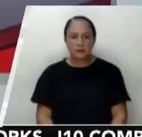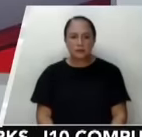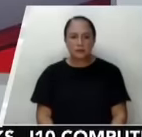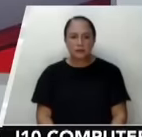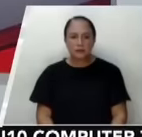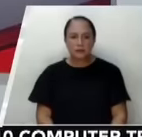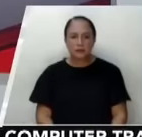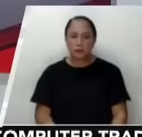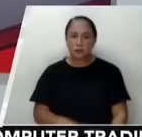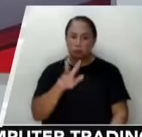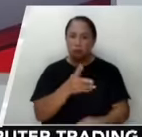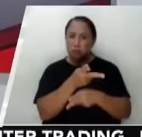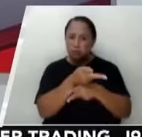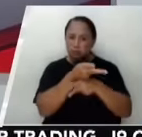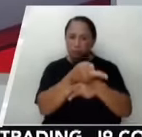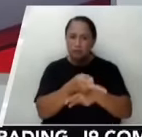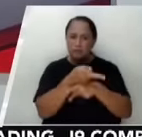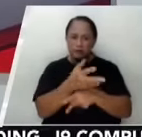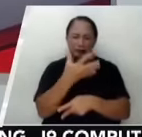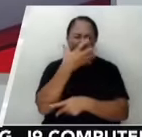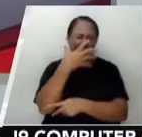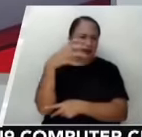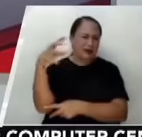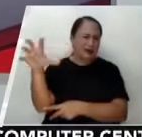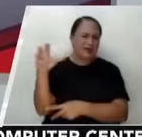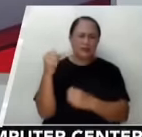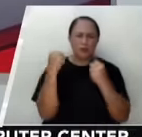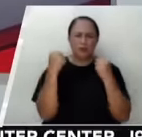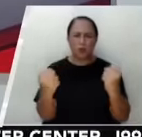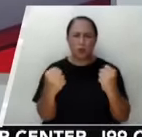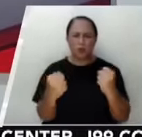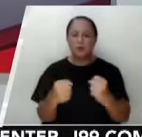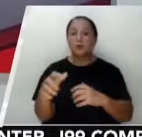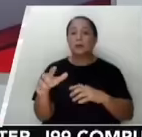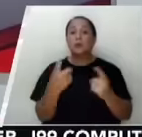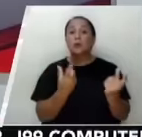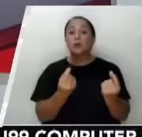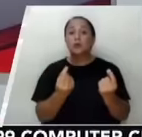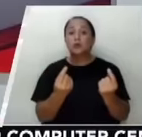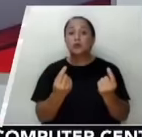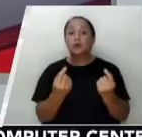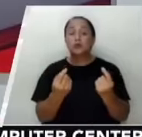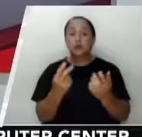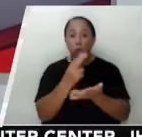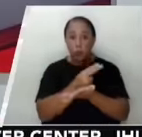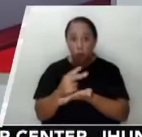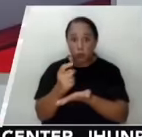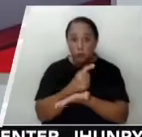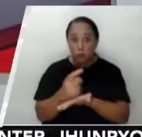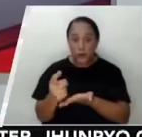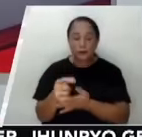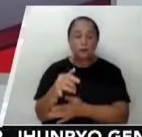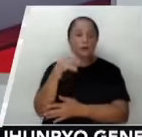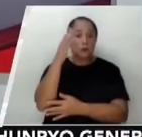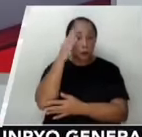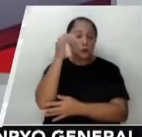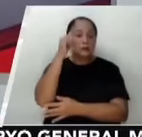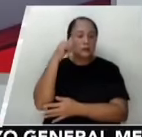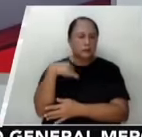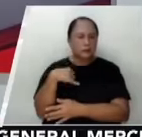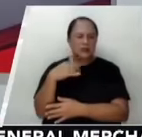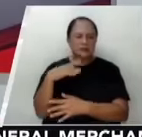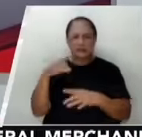ingat din sa sobrang init. Anumang aktibidad nyo ngayong Semana Santa? Kahapon, pumalo sa danger level